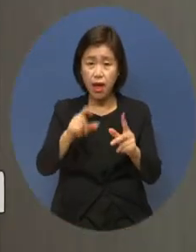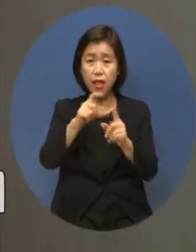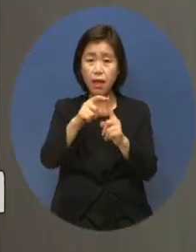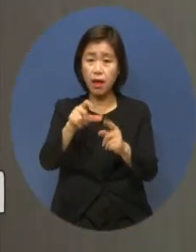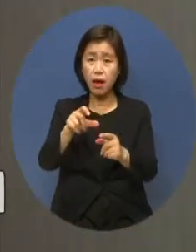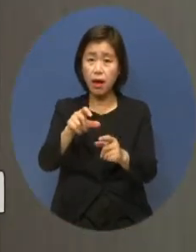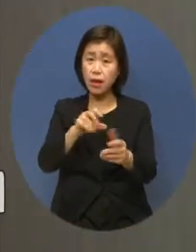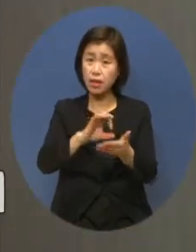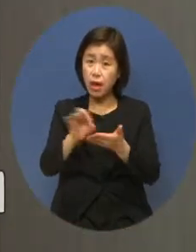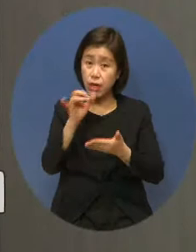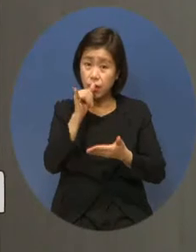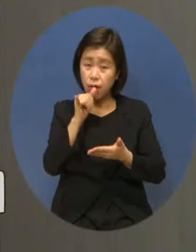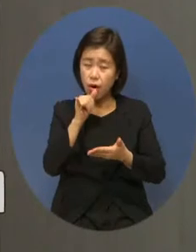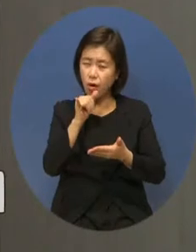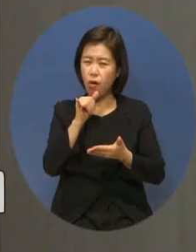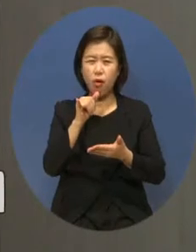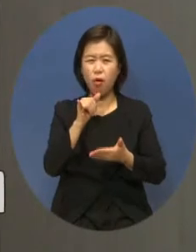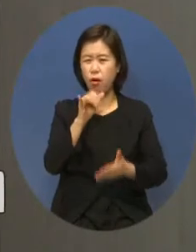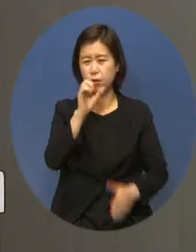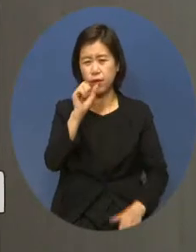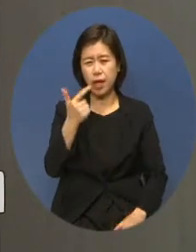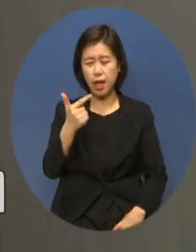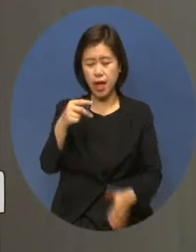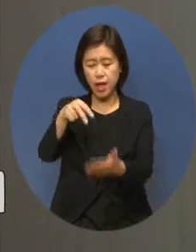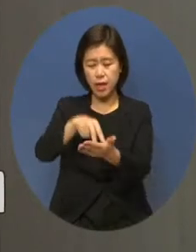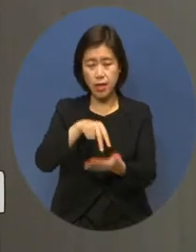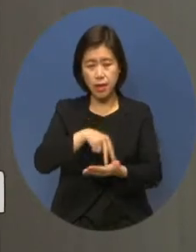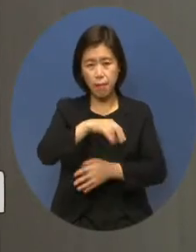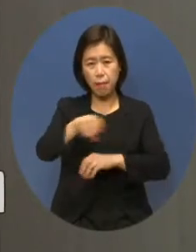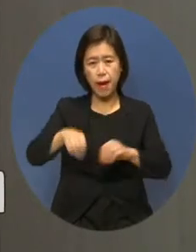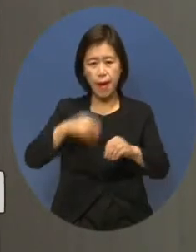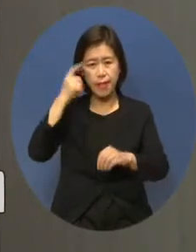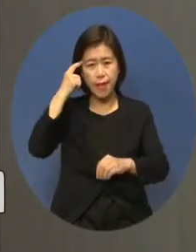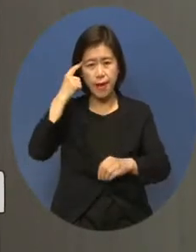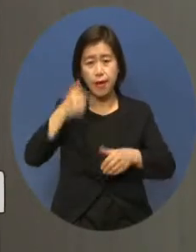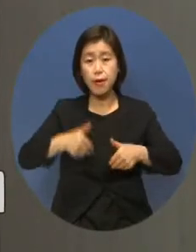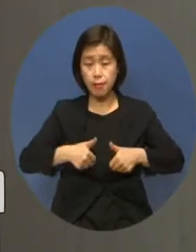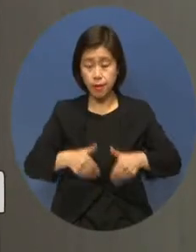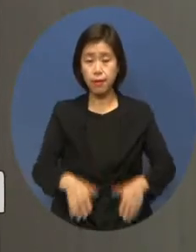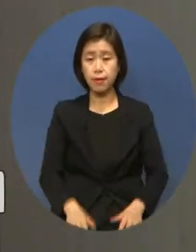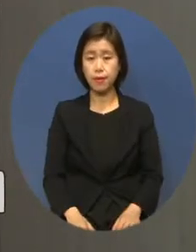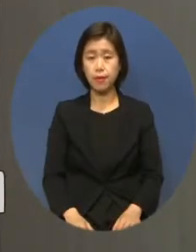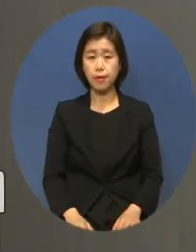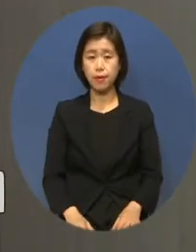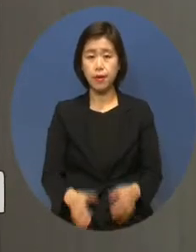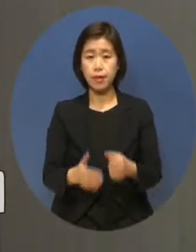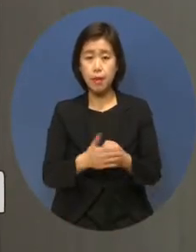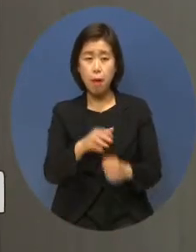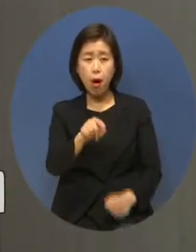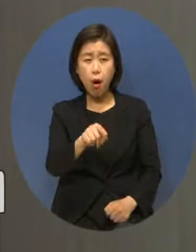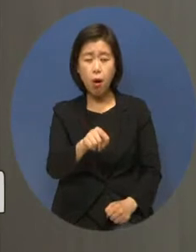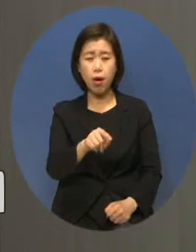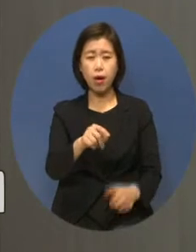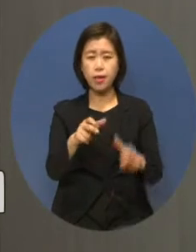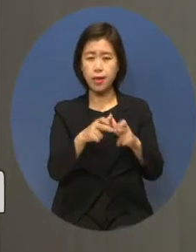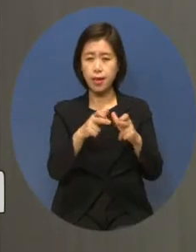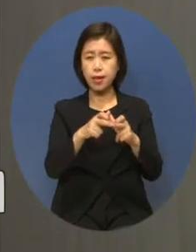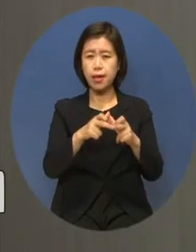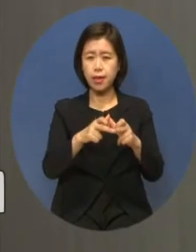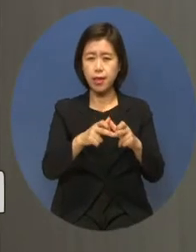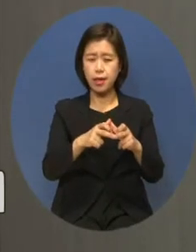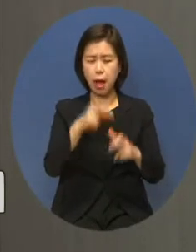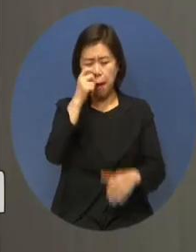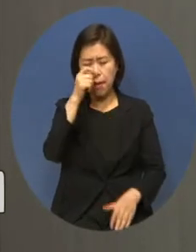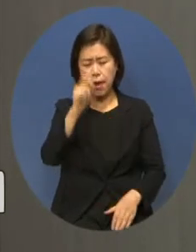때문에 풀리지 않는 문제일 수도 있어요. 그래서 그런 부분들에 대해서 그거 장애 비하 발언이고 어떤 누구보다도 공적인